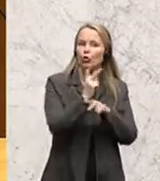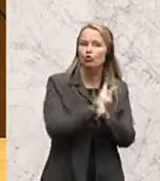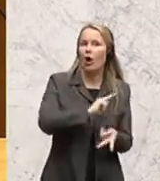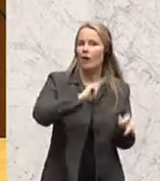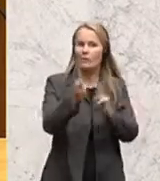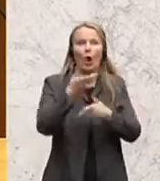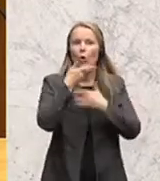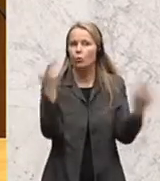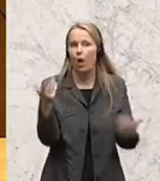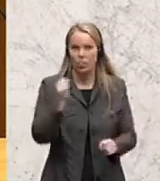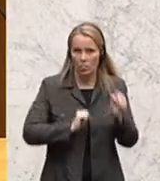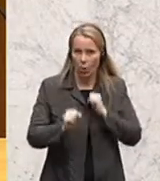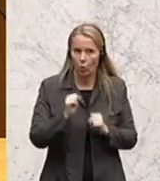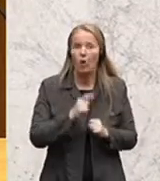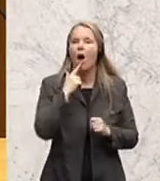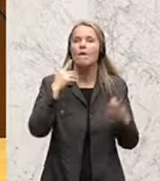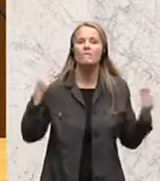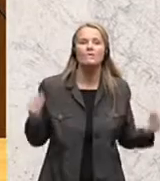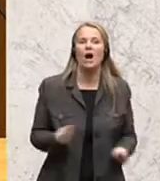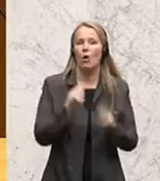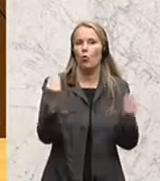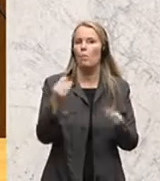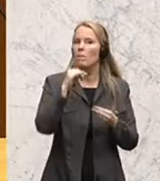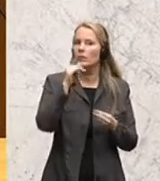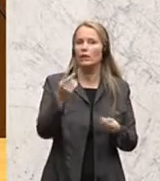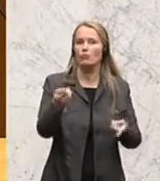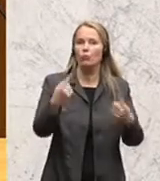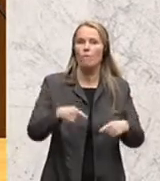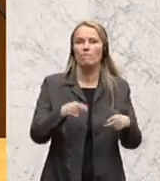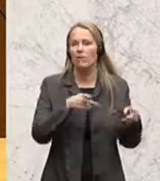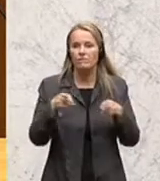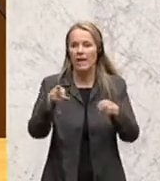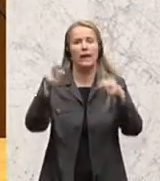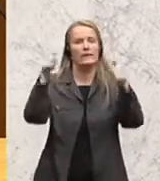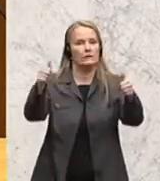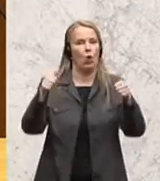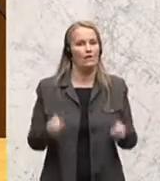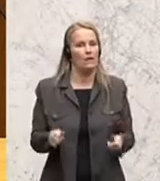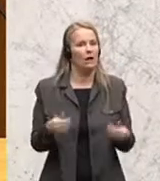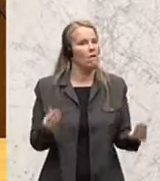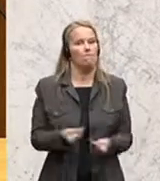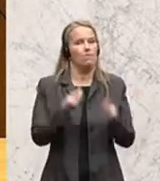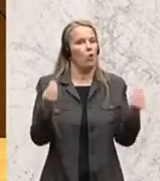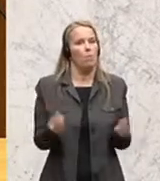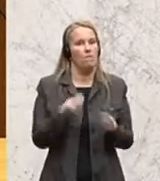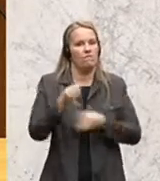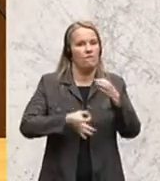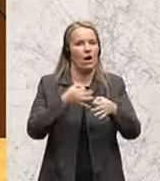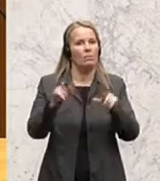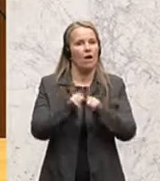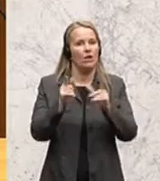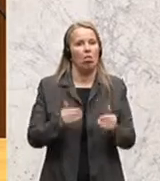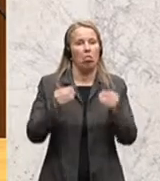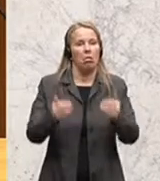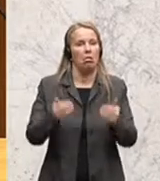ist. Warum wurde nicht der Weg der Insolvenz gewählt? Warum wurde das Verfahren überhaupt so lange